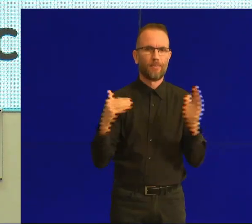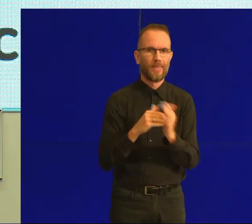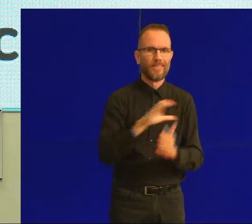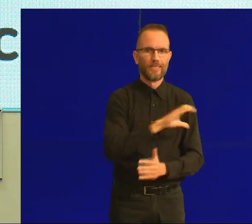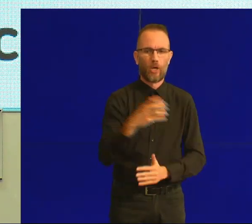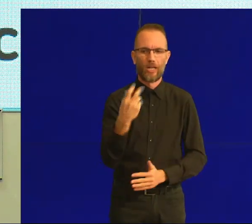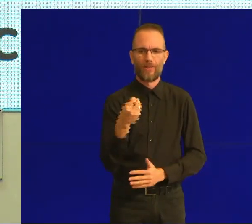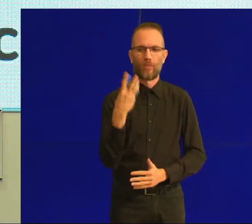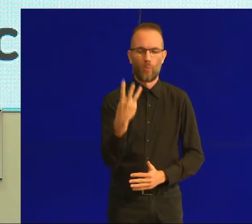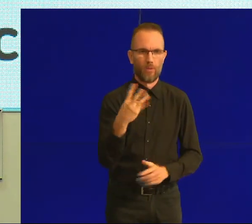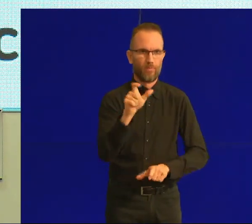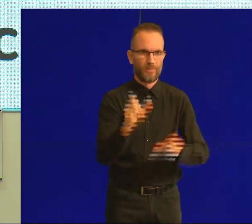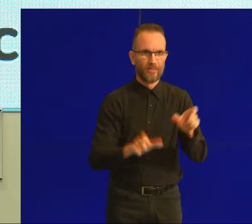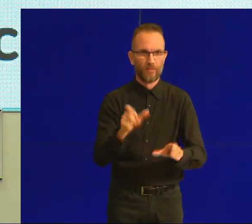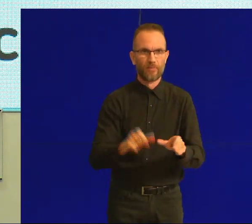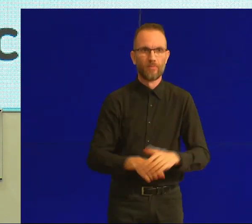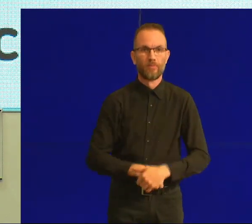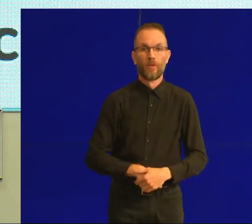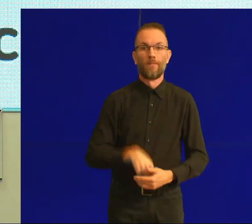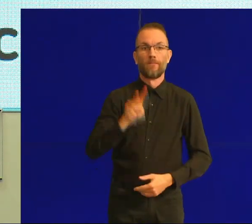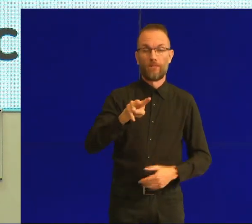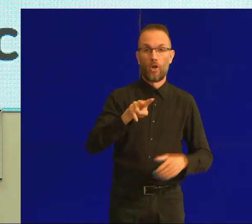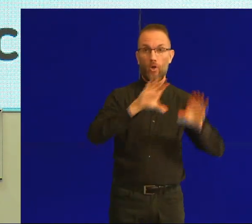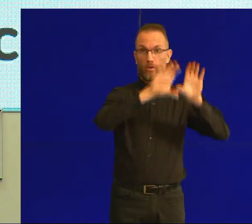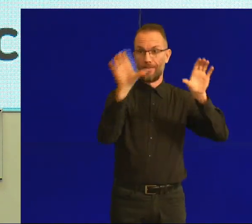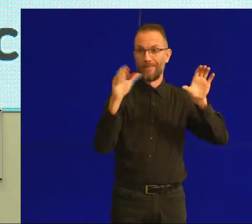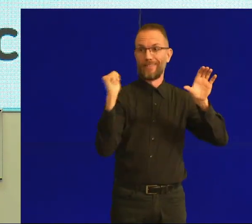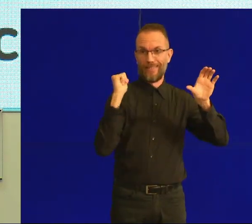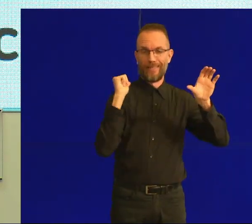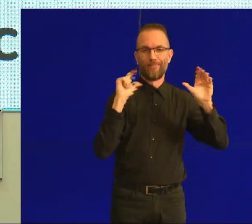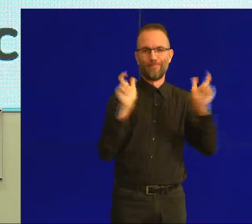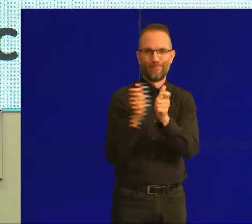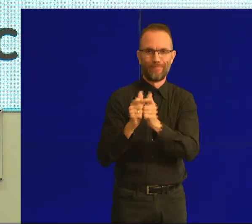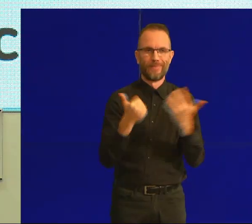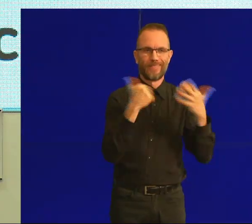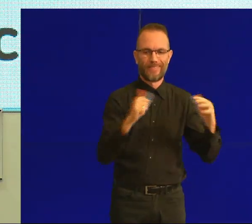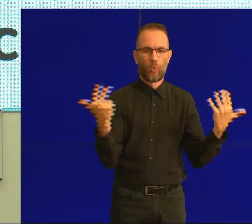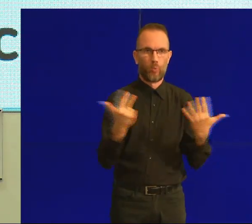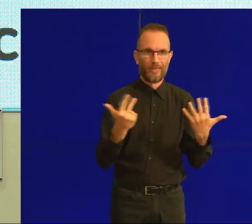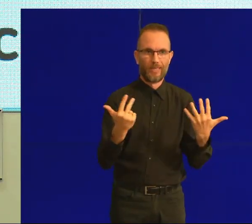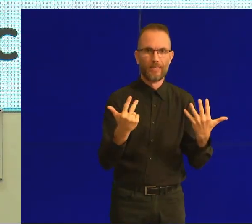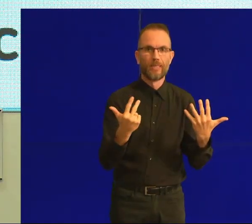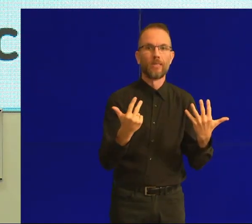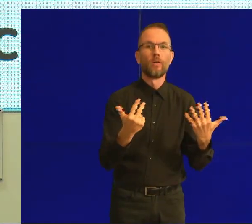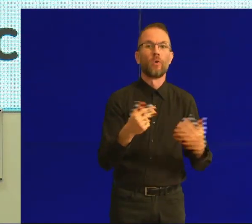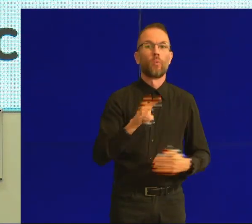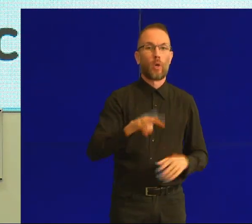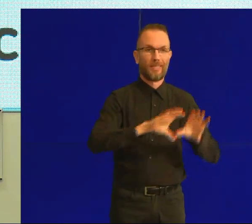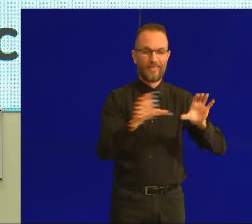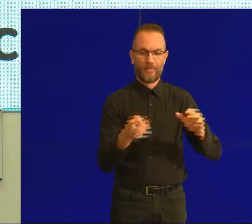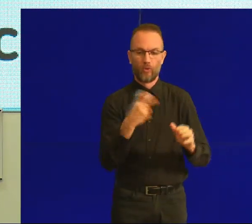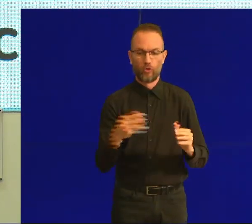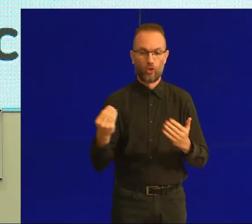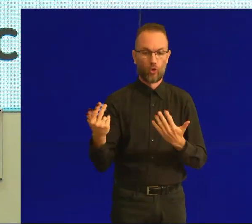608 personnes étaient en flandre 298 tu envoies l'oni et 128 à bruxelles